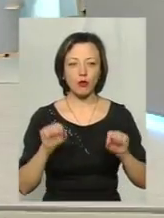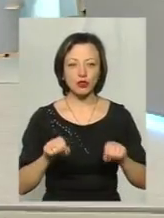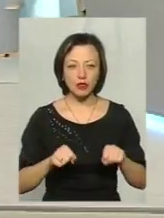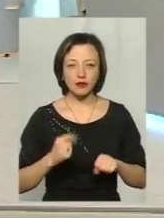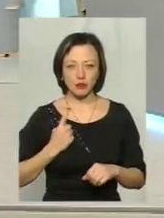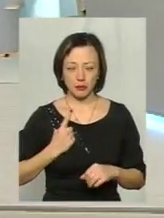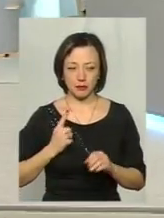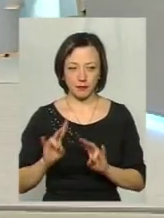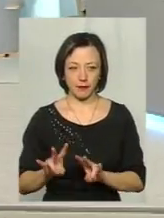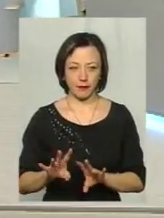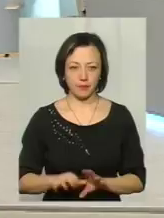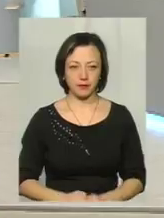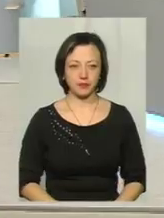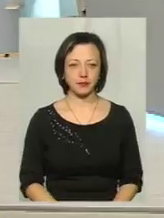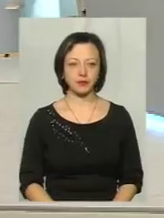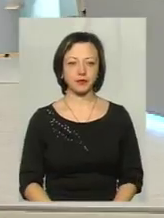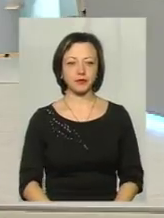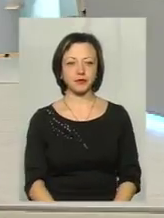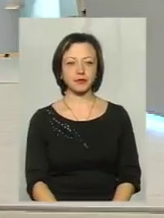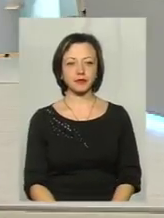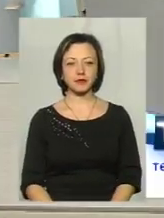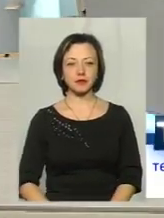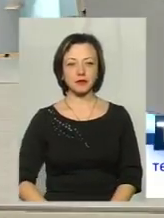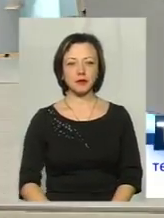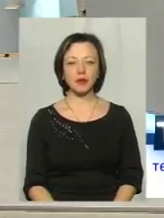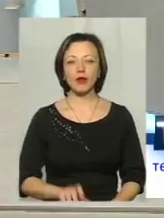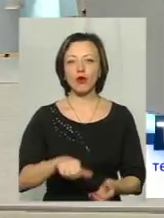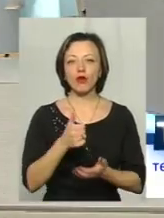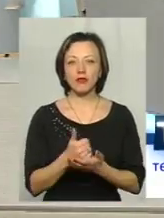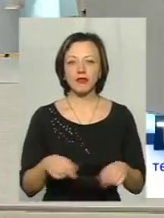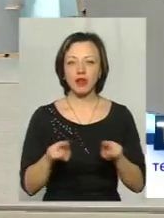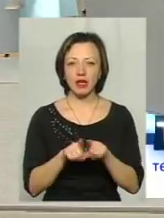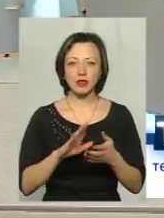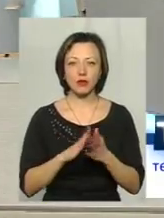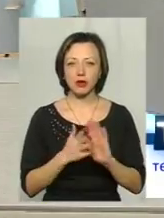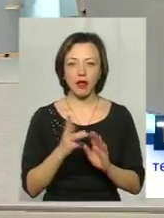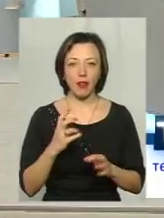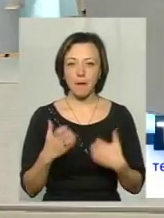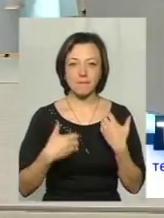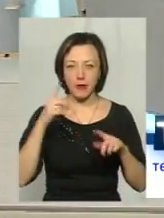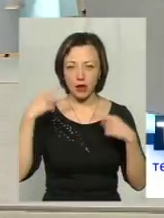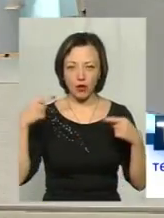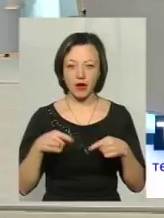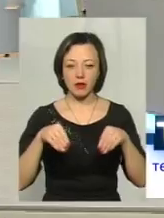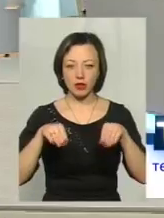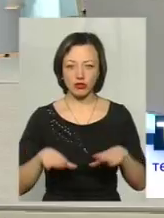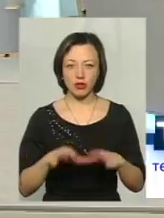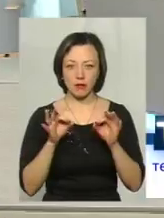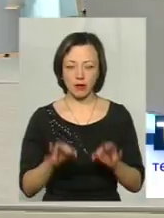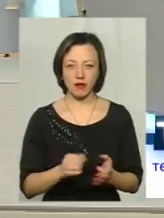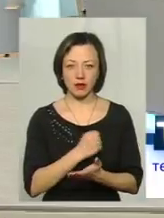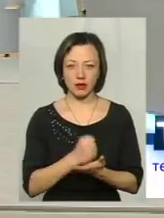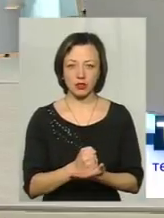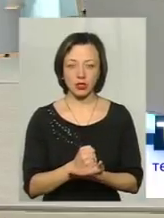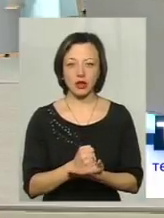перечекати. Дякую, пане Дмитро. Пане Віктор? Ну, саме головне в такій ситуації не панікувати. і прийняти правильне рішення. От